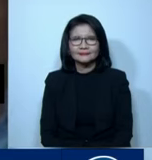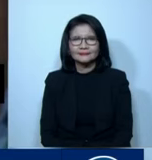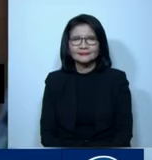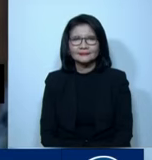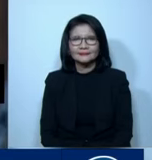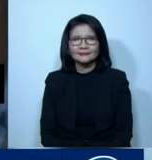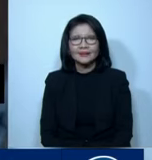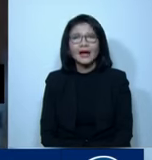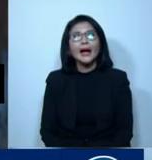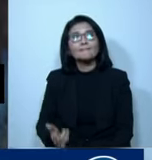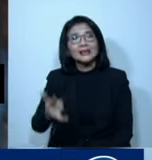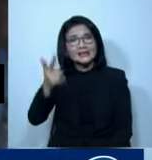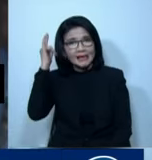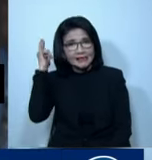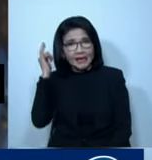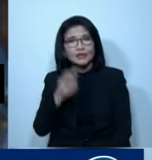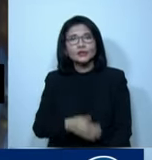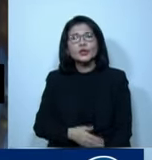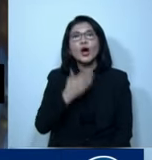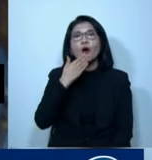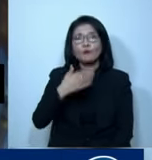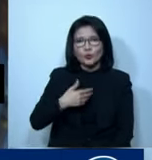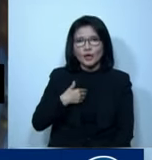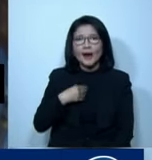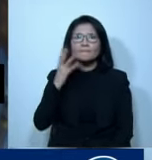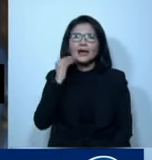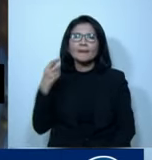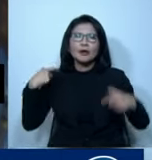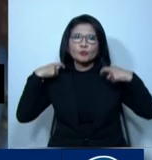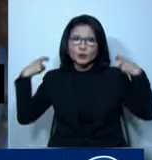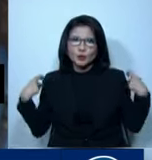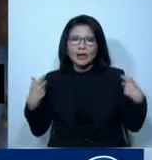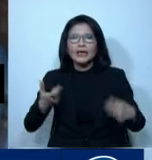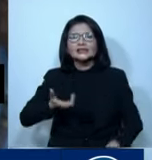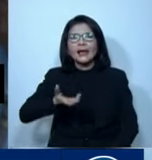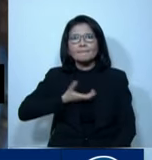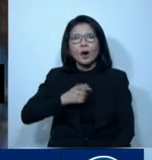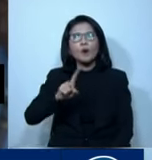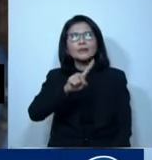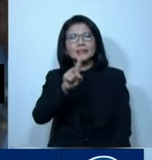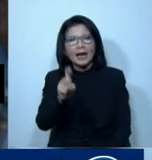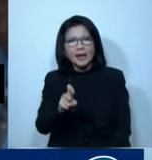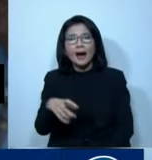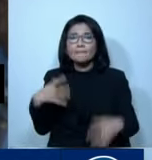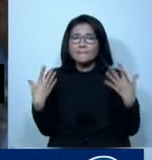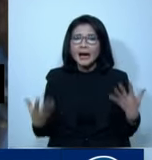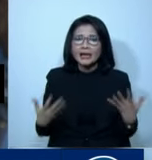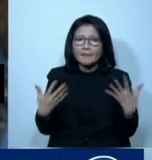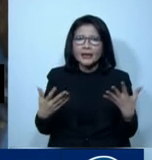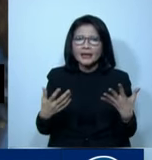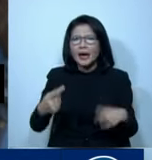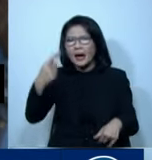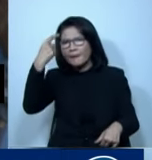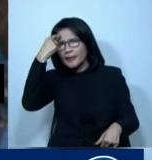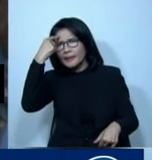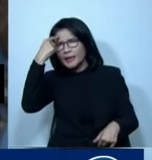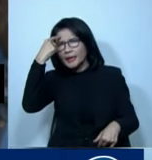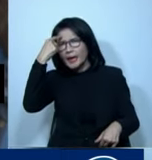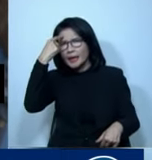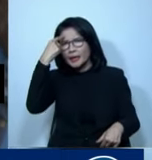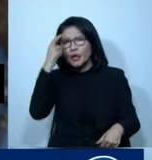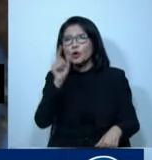Mas Ganjar Mas Ganjar punya pengalaman sebagai gubernur Saya ingin bertanya bagaimana pemikiran bapak